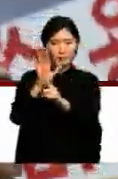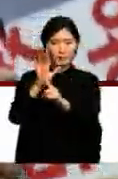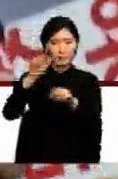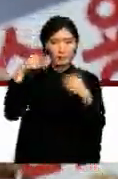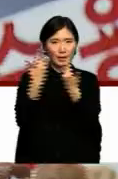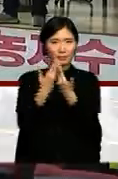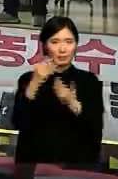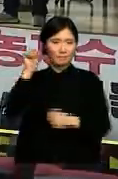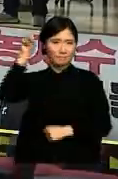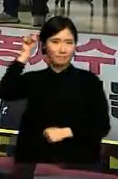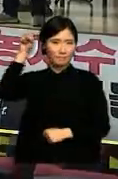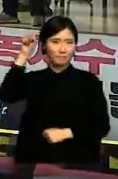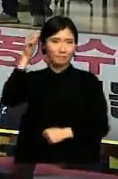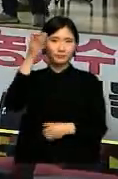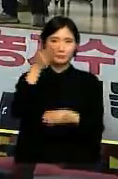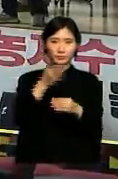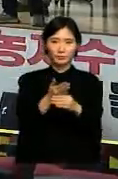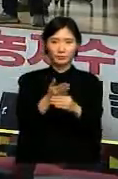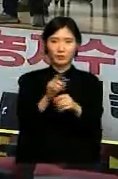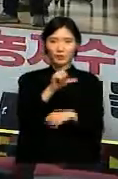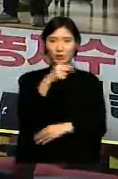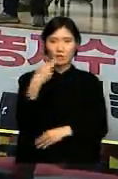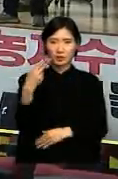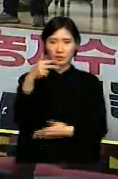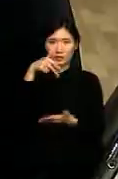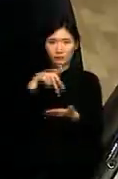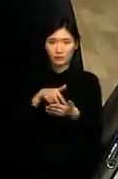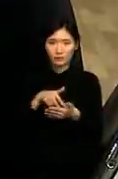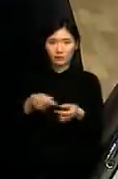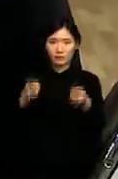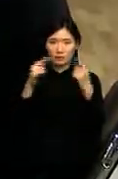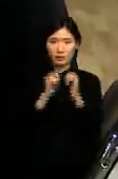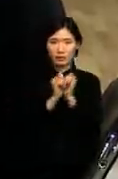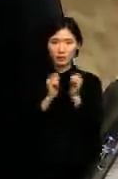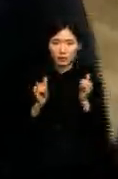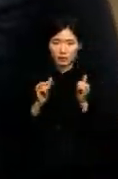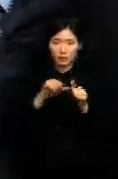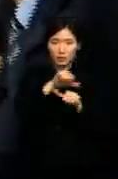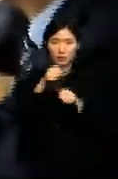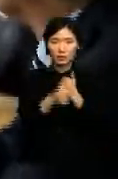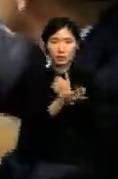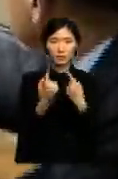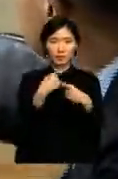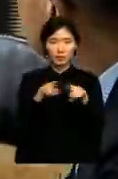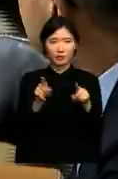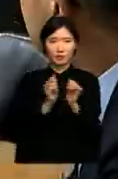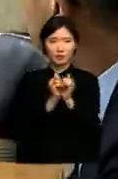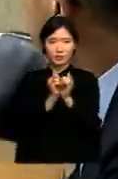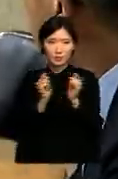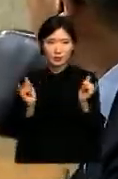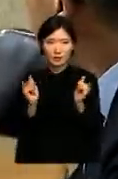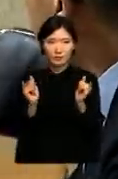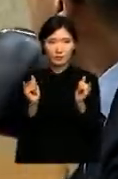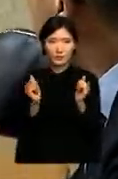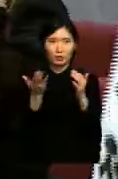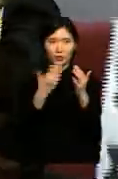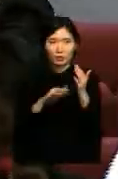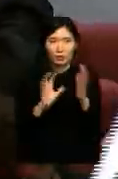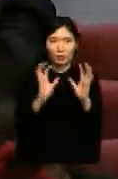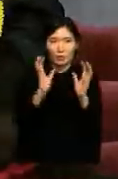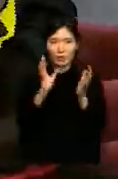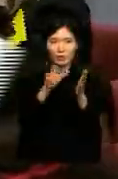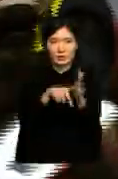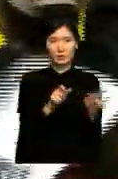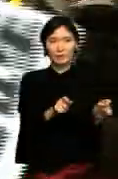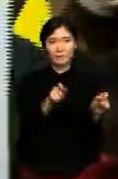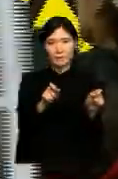주장했습니다 lh 에서 패널로 나온 직원과 전략 환경 영향 평가를 진행한 용 역사는 공청회 시간이 지체